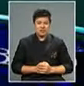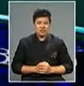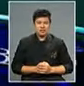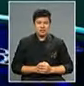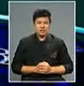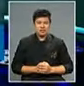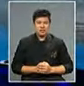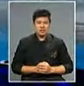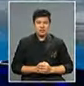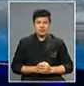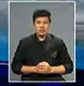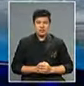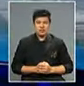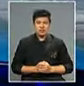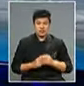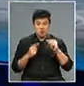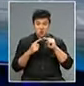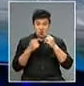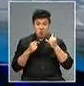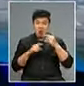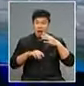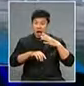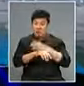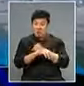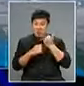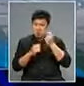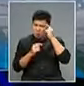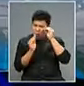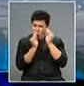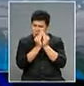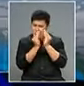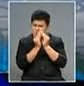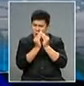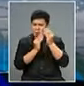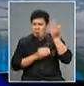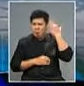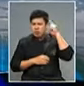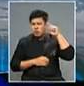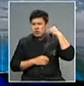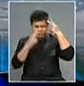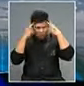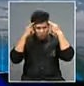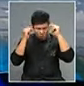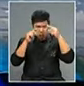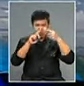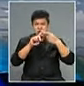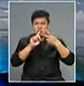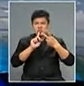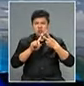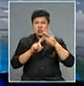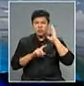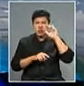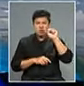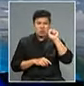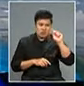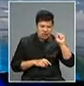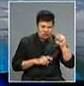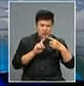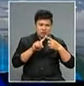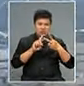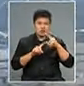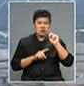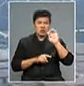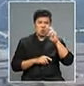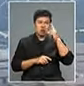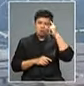ส่วนท่ามกลางความร้อนแรงทางการเมืองกับการพิจารณาถอดถอนอดีตนายกยิ่งลักษณ์และนายสมศักดิ์นายนิคมกรุงเทพในช่วงเที่ยงวันนี้ครับก็มีเส้นทาง